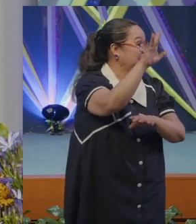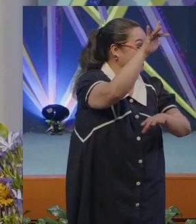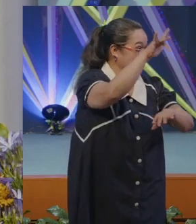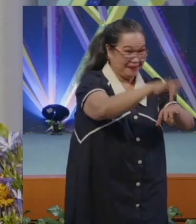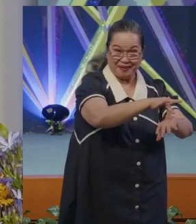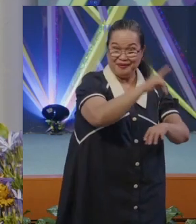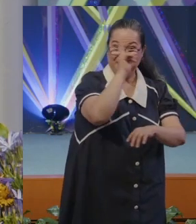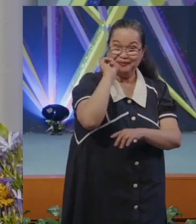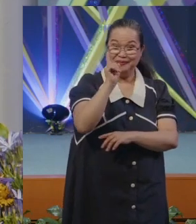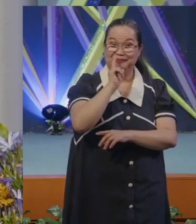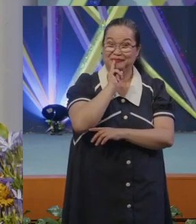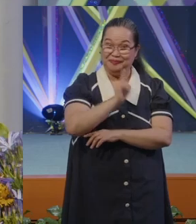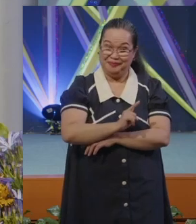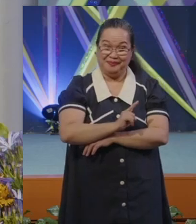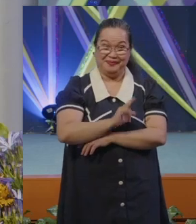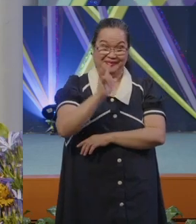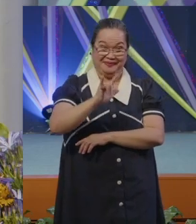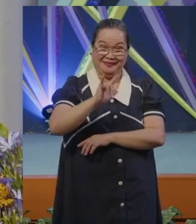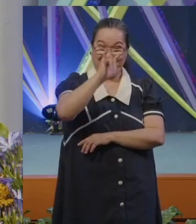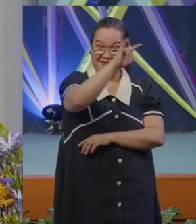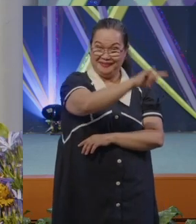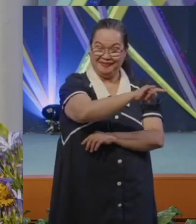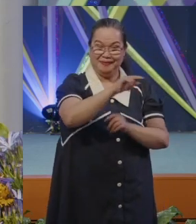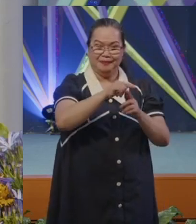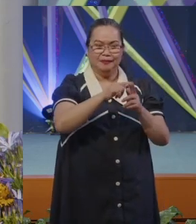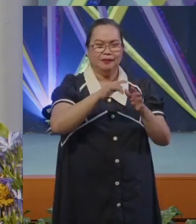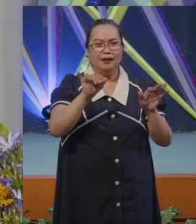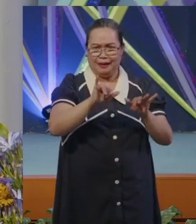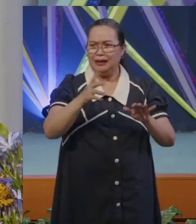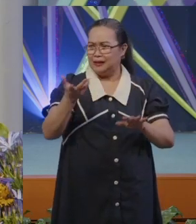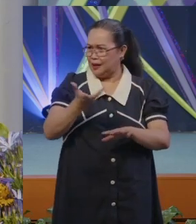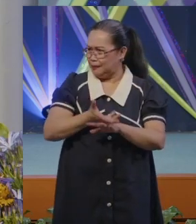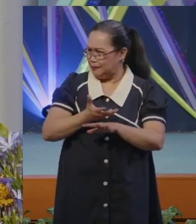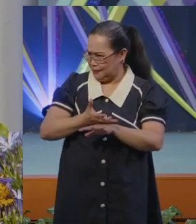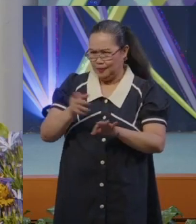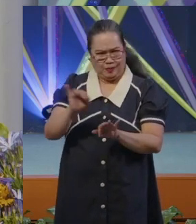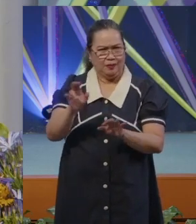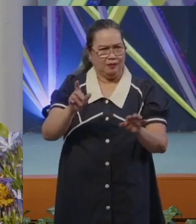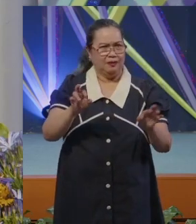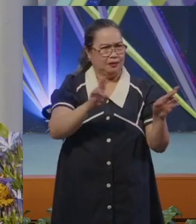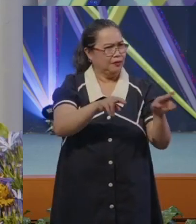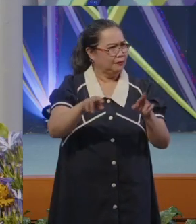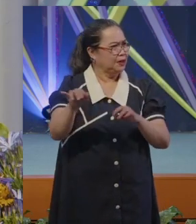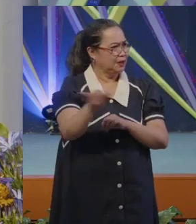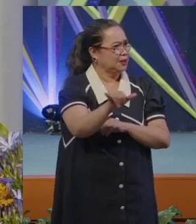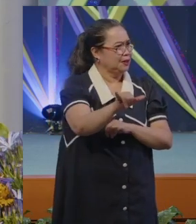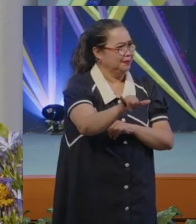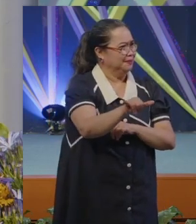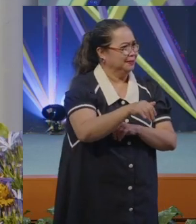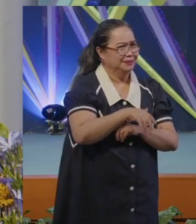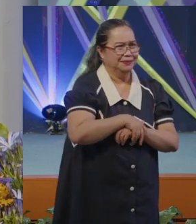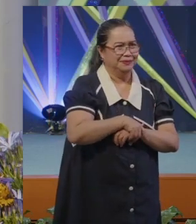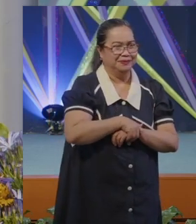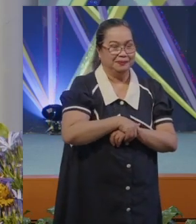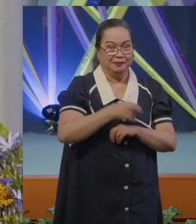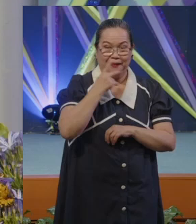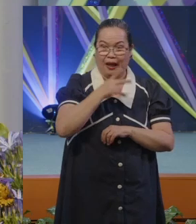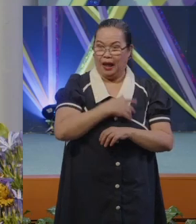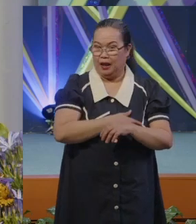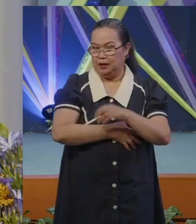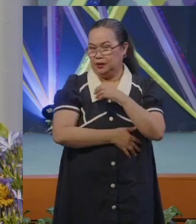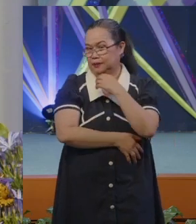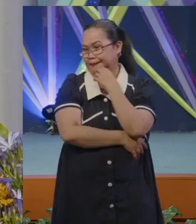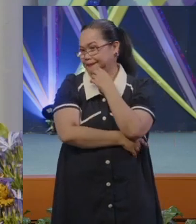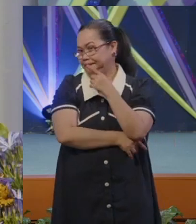Jordan. Para lang siyang ordinaryong ilog. At kung titignan nyo, dali naman